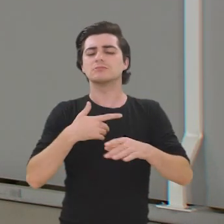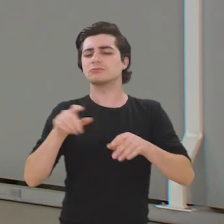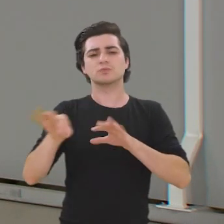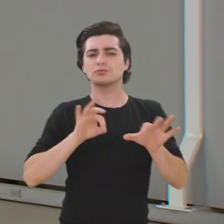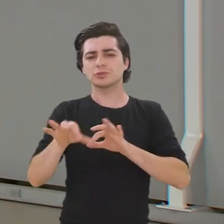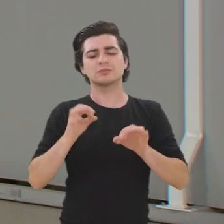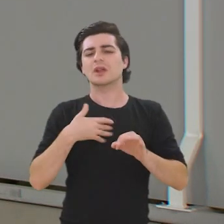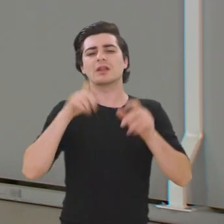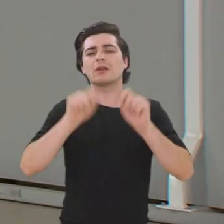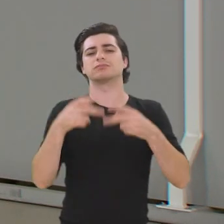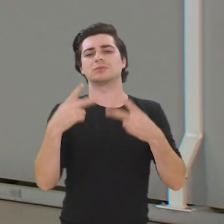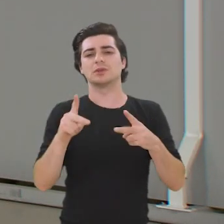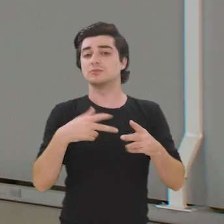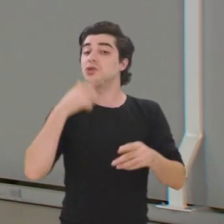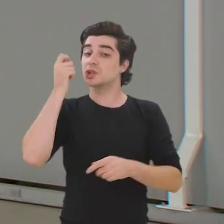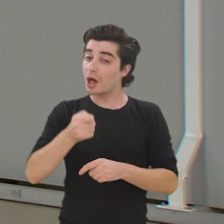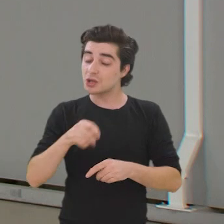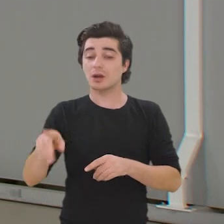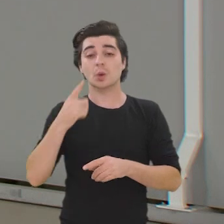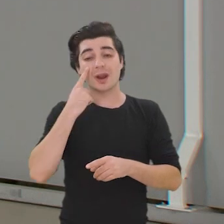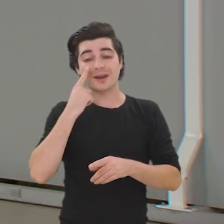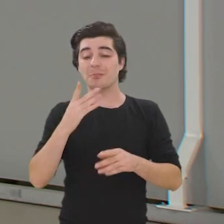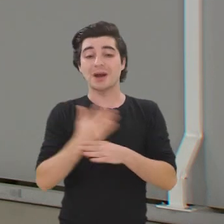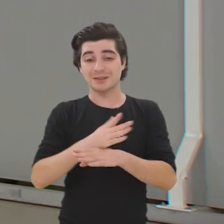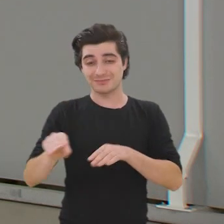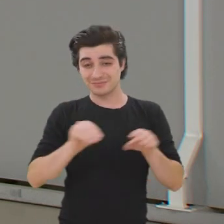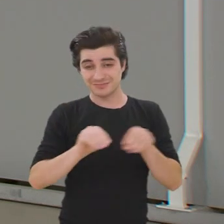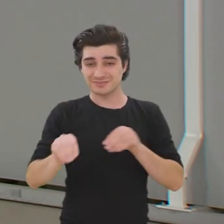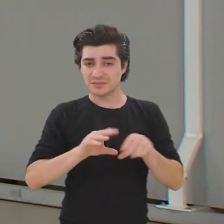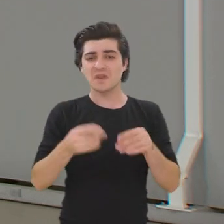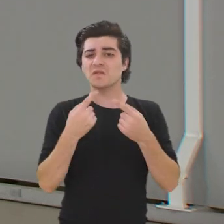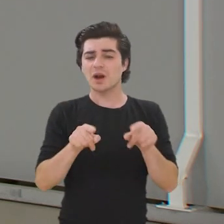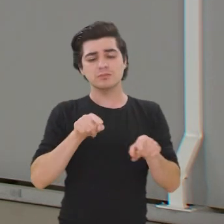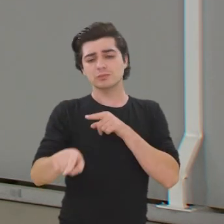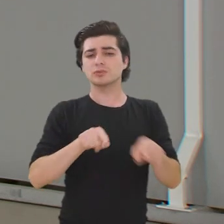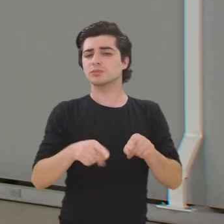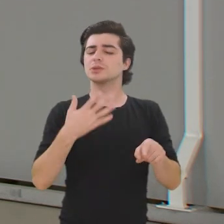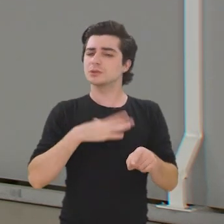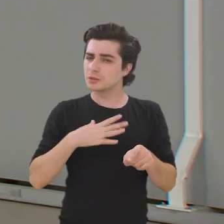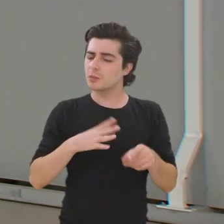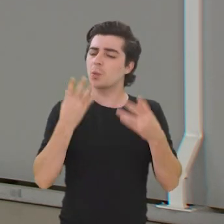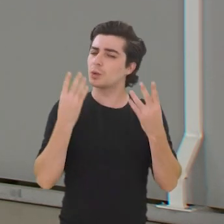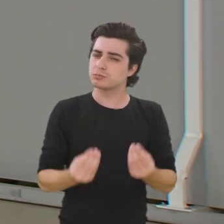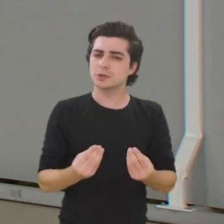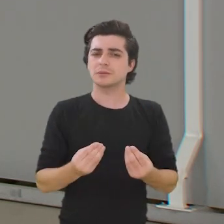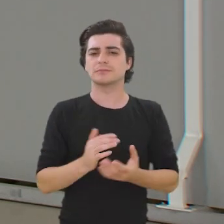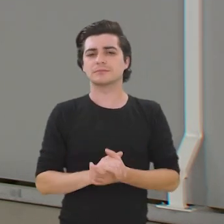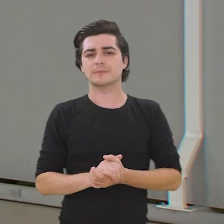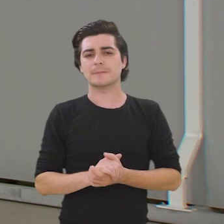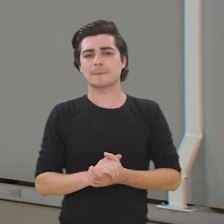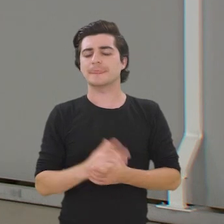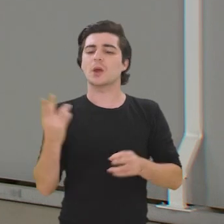oluşturarak gerçekleştirebilirsiniz. Gerçek nesneler kullanarak farklı olanları bulmalarını isteyebilirsiniz